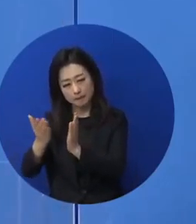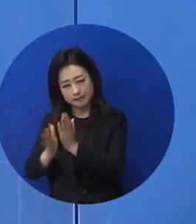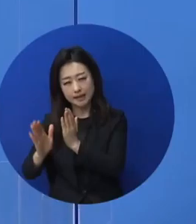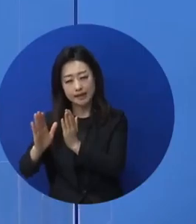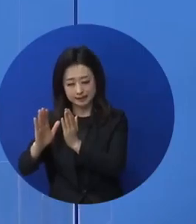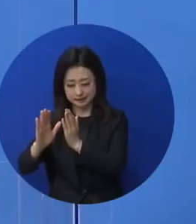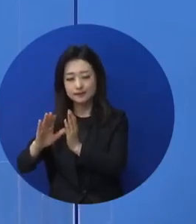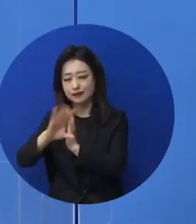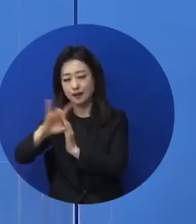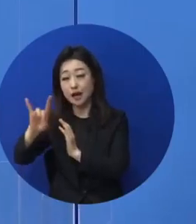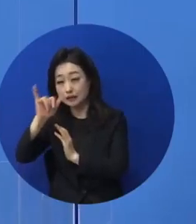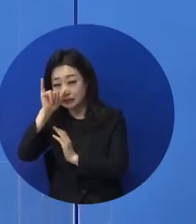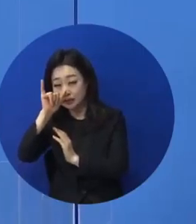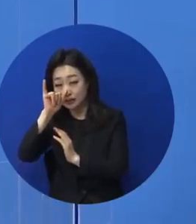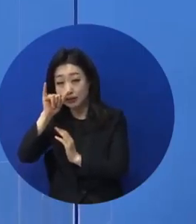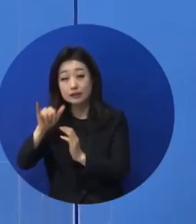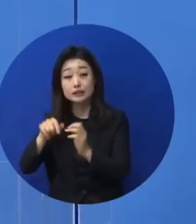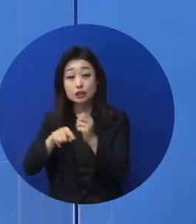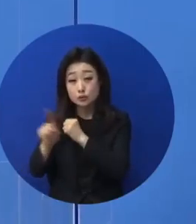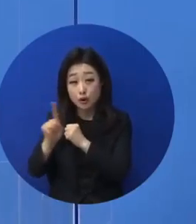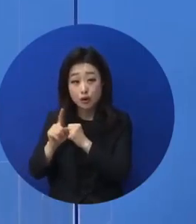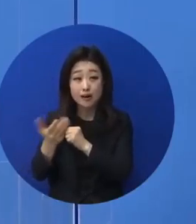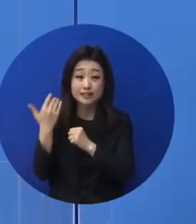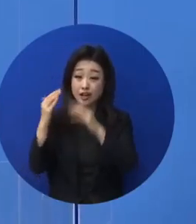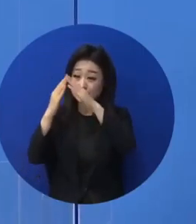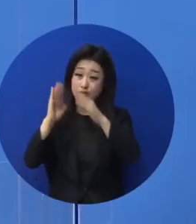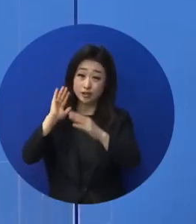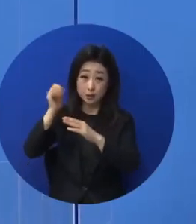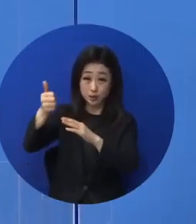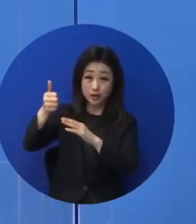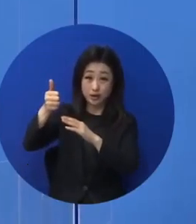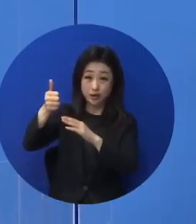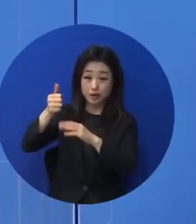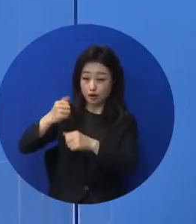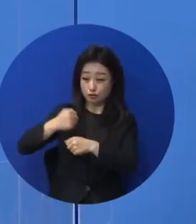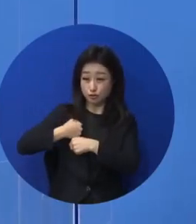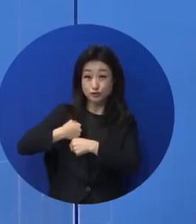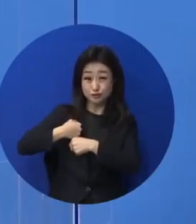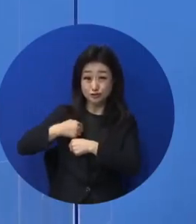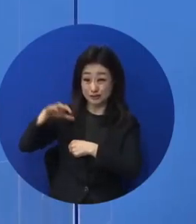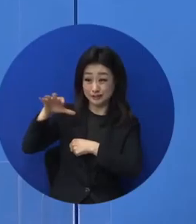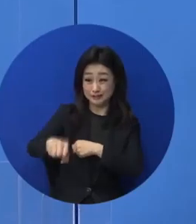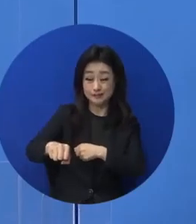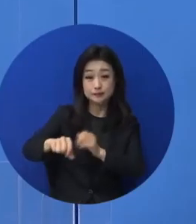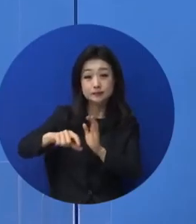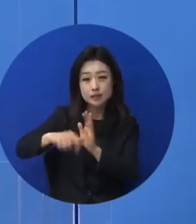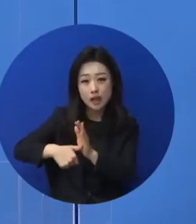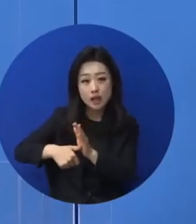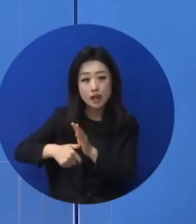옛날에 전두환 군사정권이 집권하자마자 부산의 대표기업인 국제그룹이나